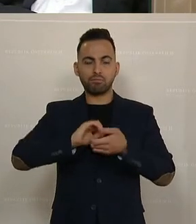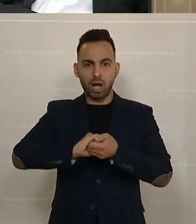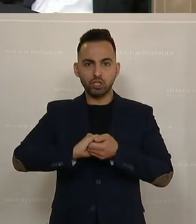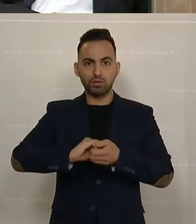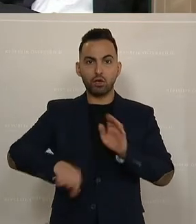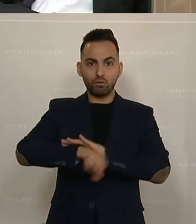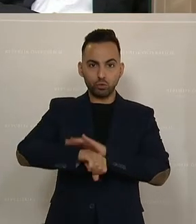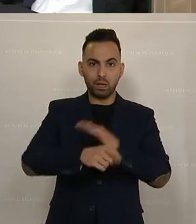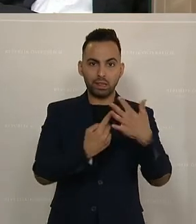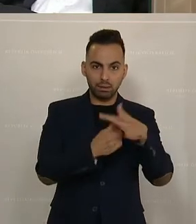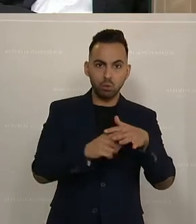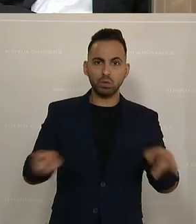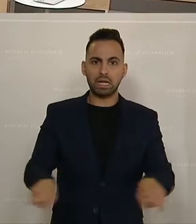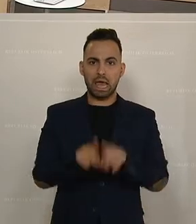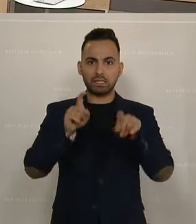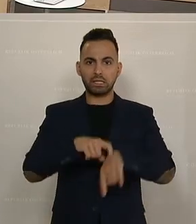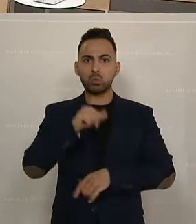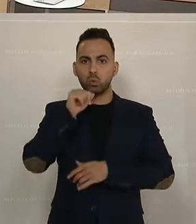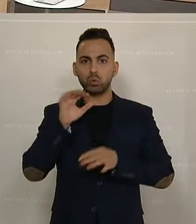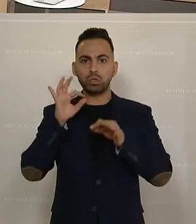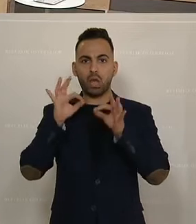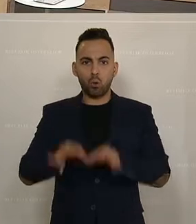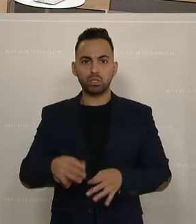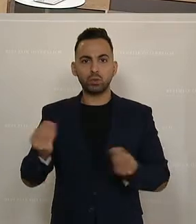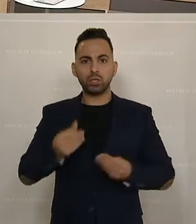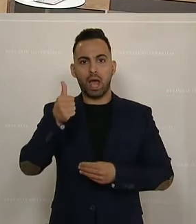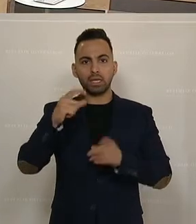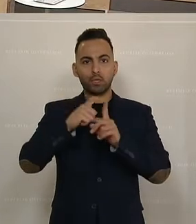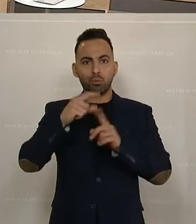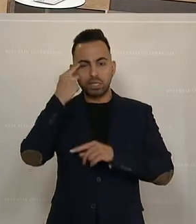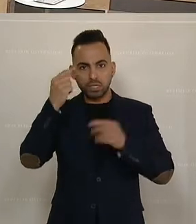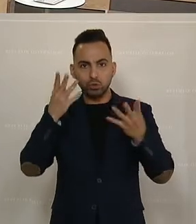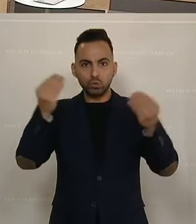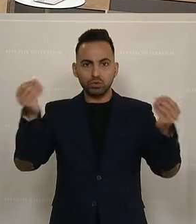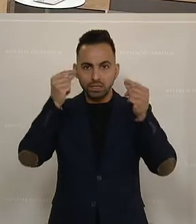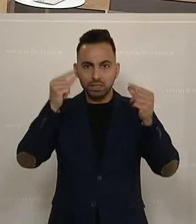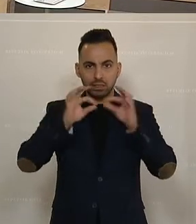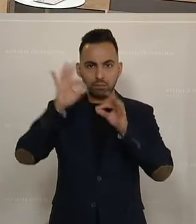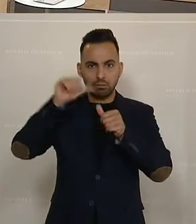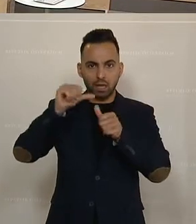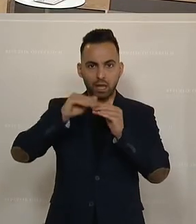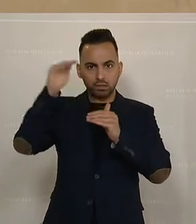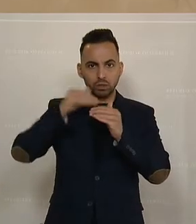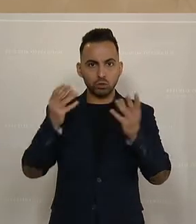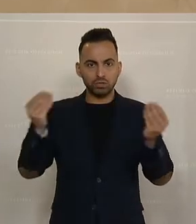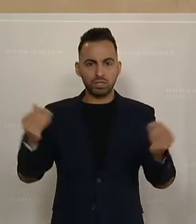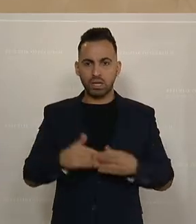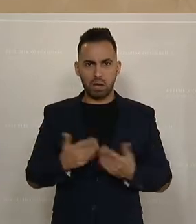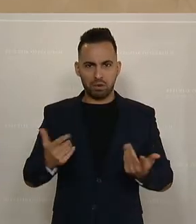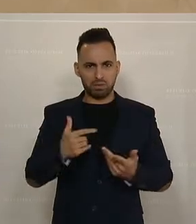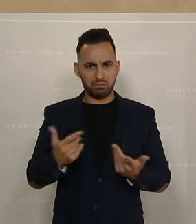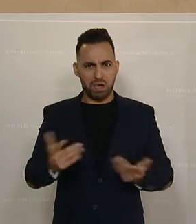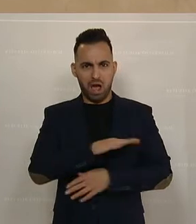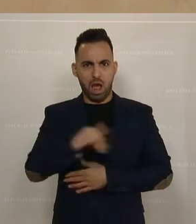gleichzeitig unglaublich sind weil sie eine dioxin zu viel haben ja ich hab das findet niemand gut aber gleich zu beginn ihrer amtszeit